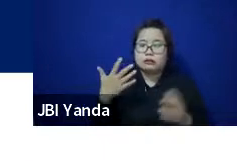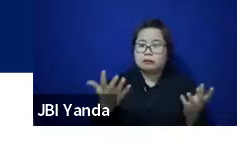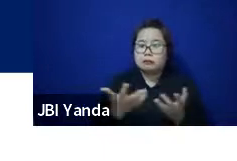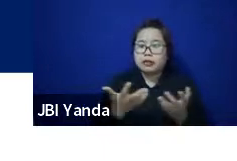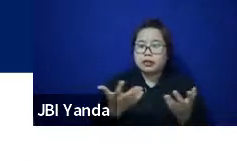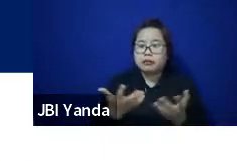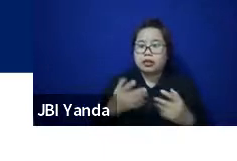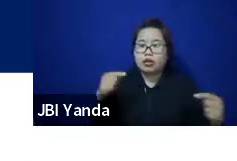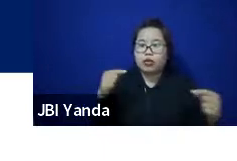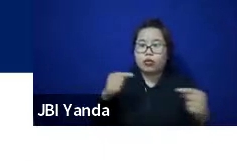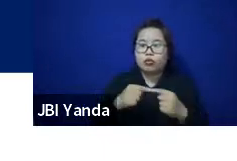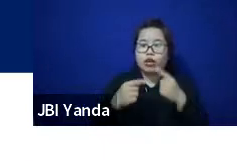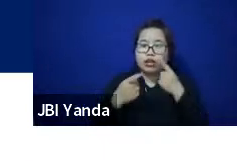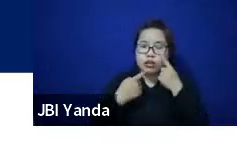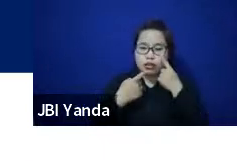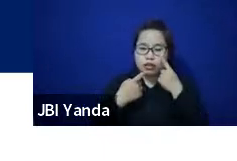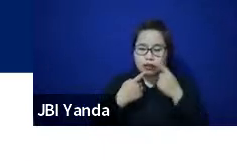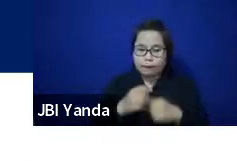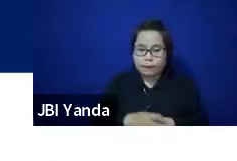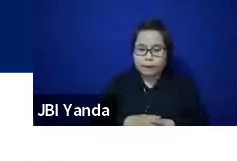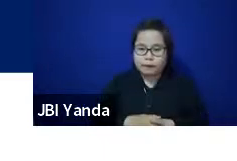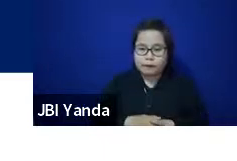terkait dengan